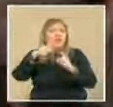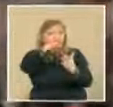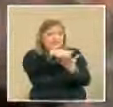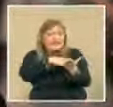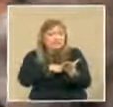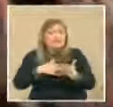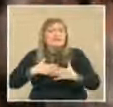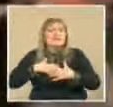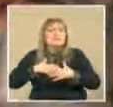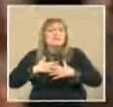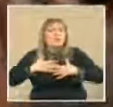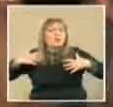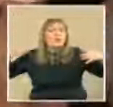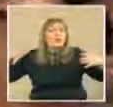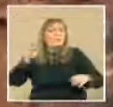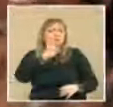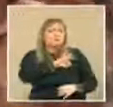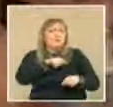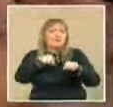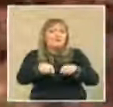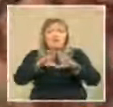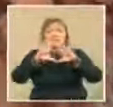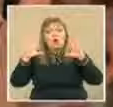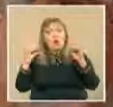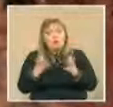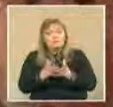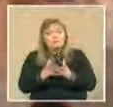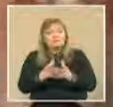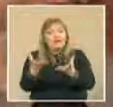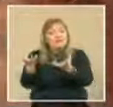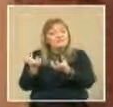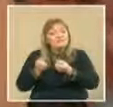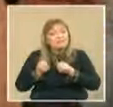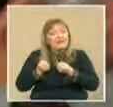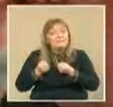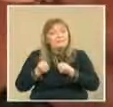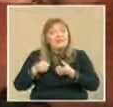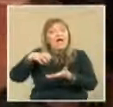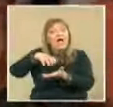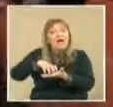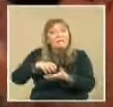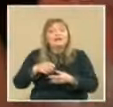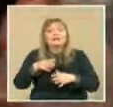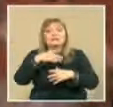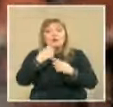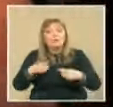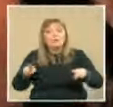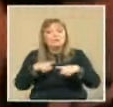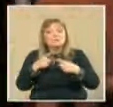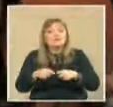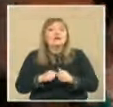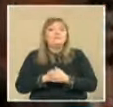в тази област и тук бих казала, възприемаме камерната музика като еманация на